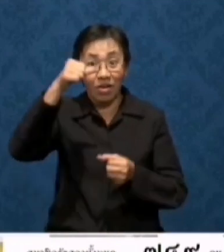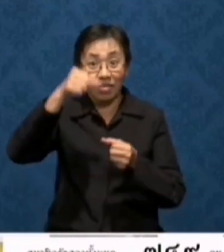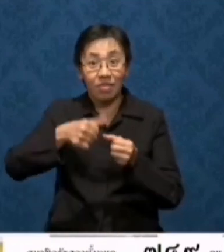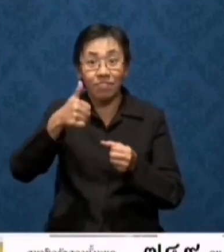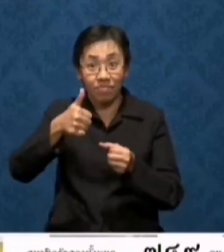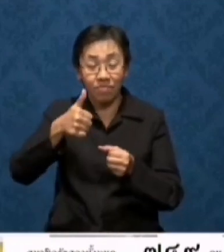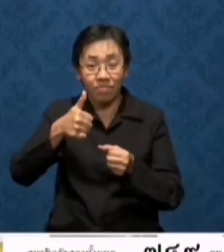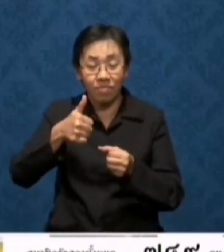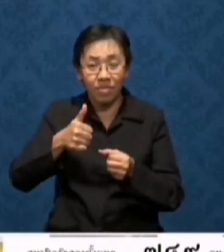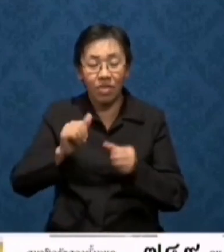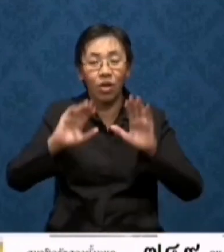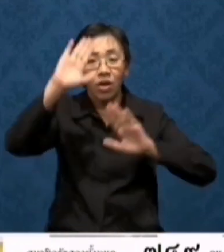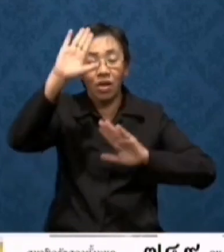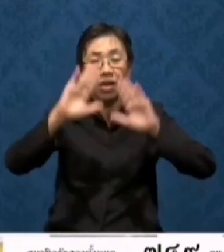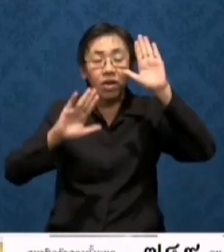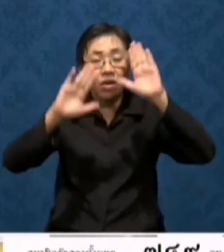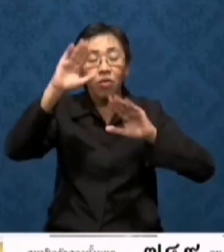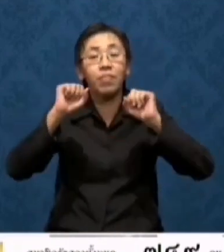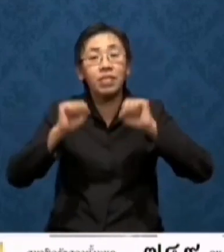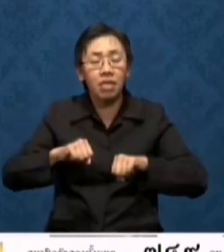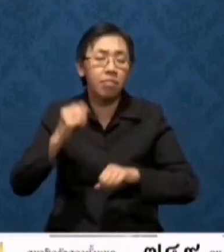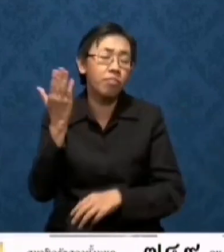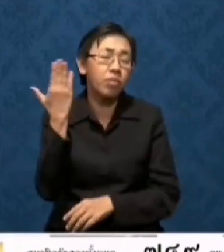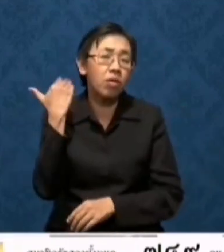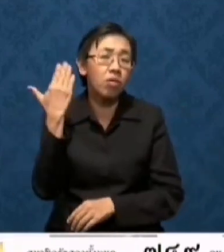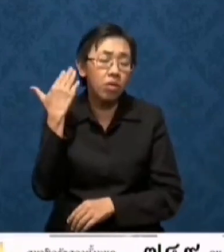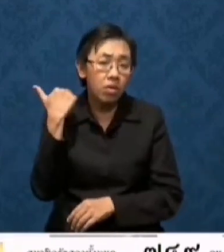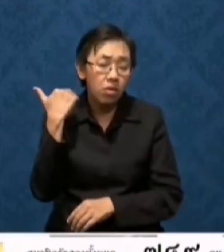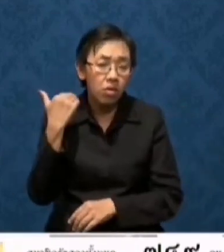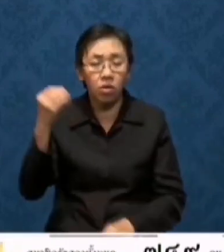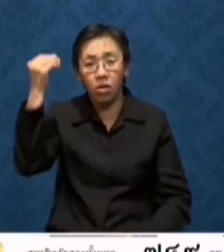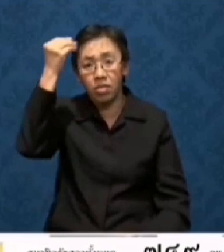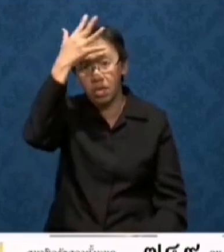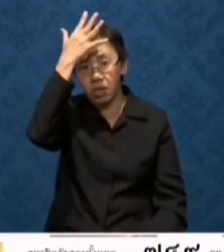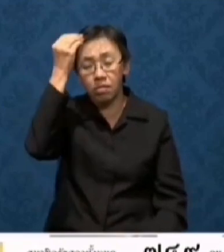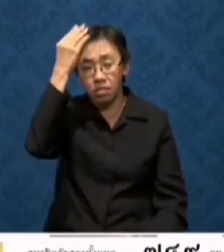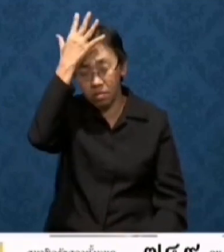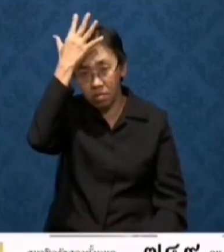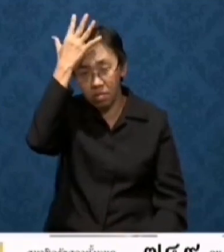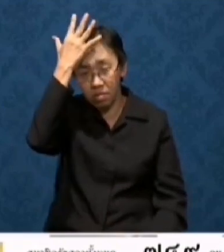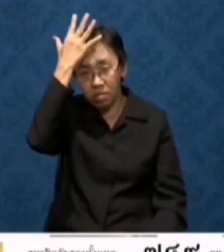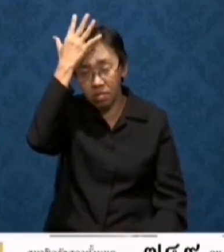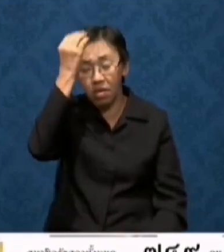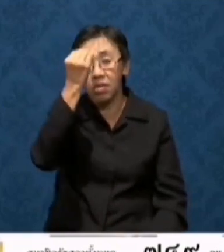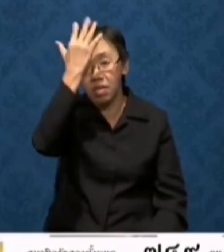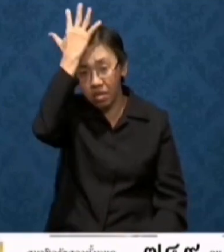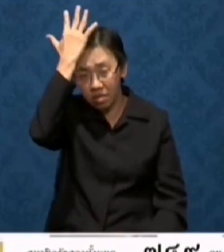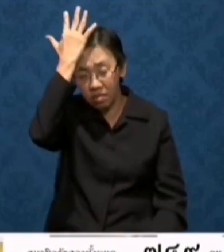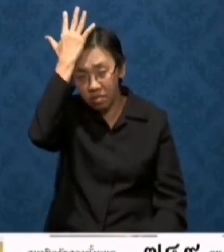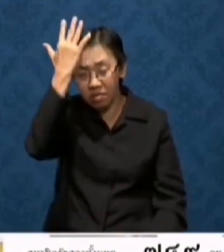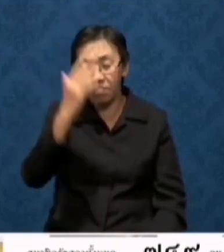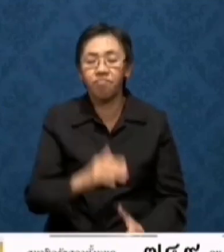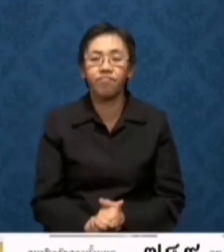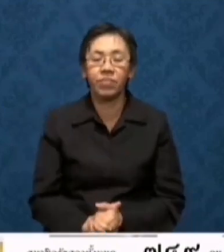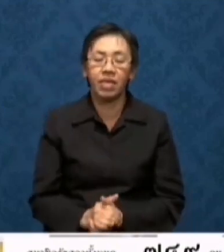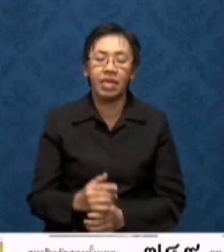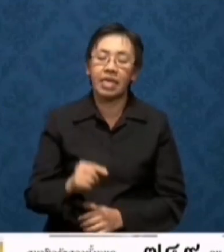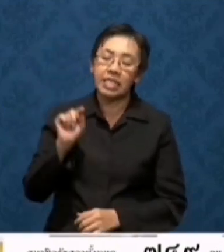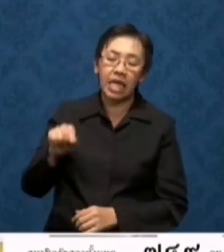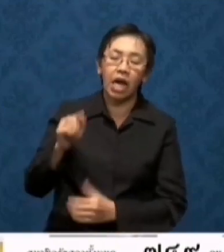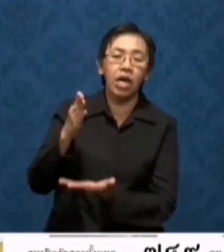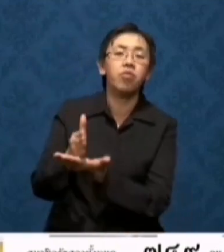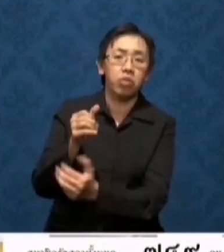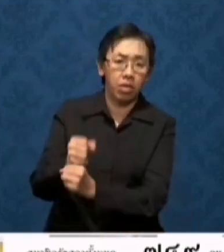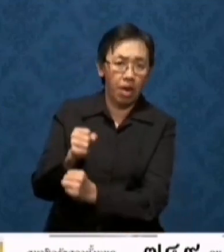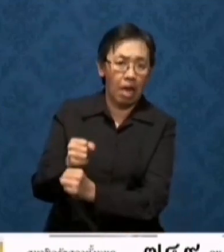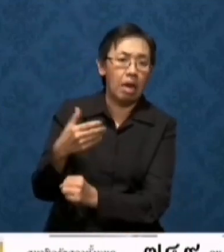นได้การลงมัตติในเวลานั้น คุณธนาทรถูกสั่งให้หุดปัฏตบัติหน้าที่